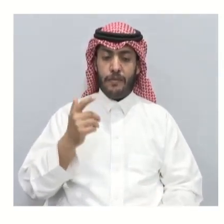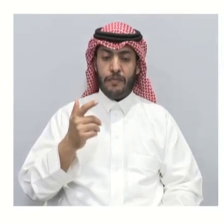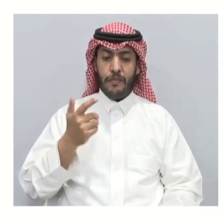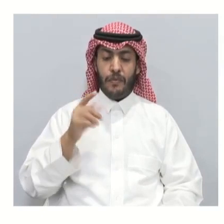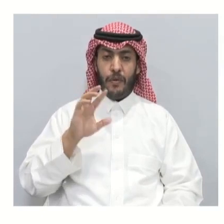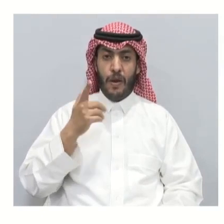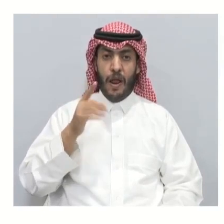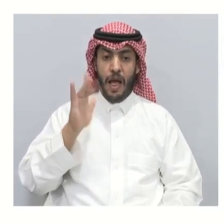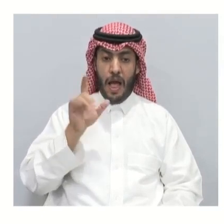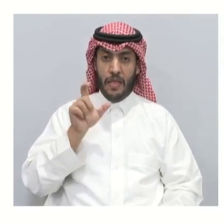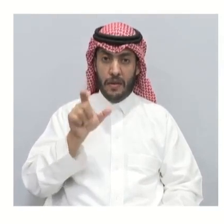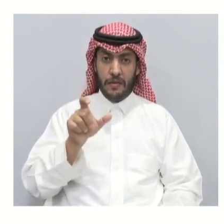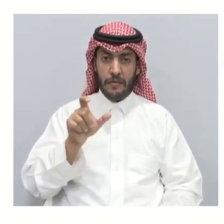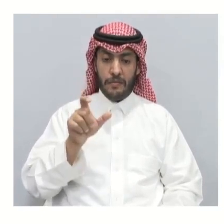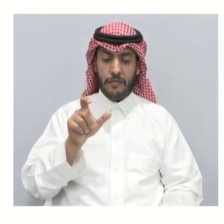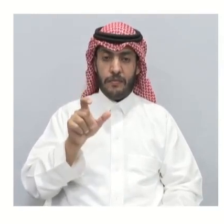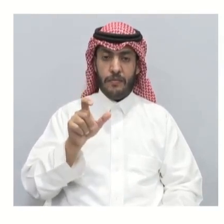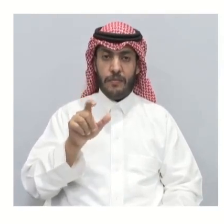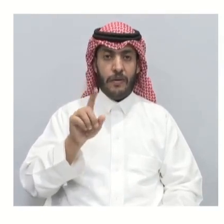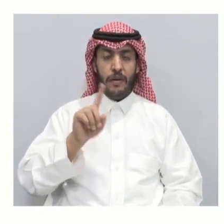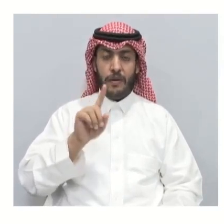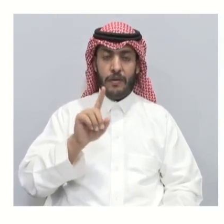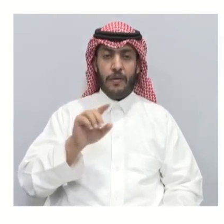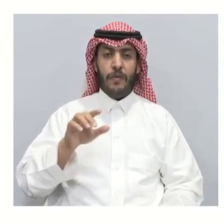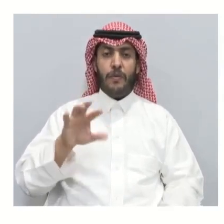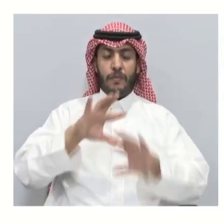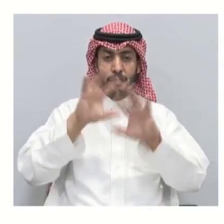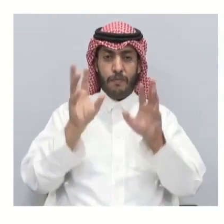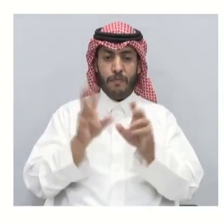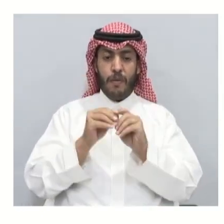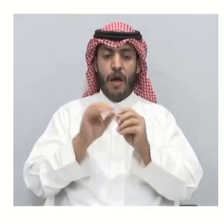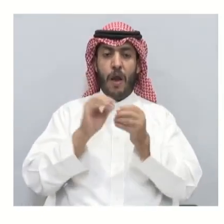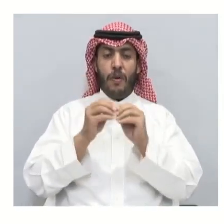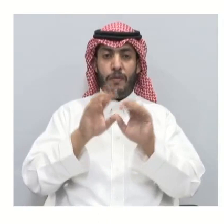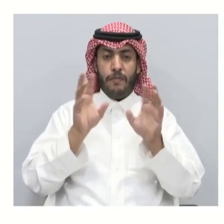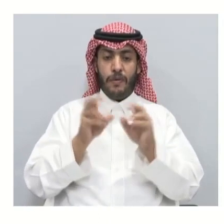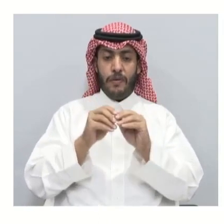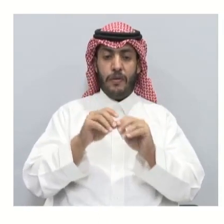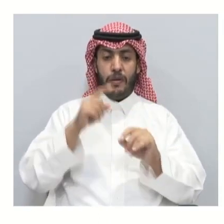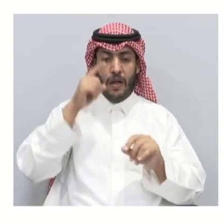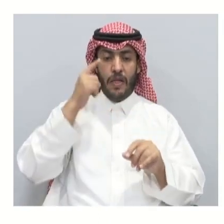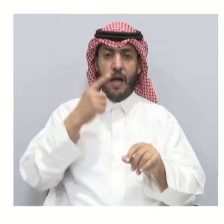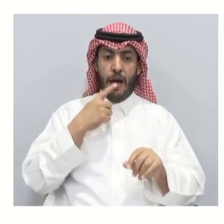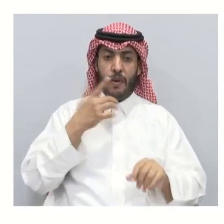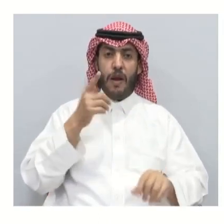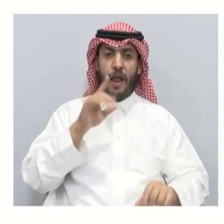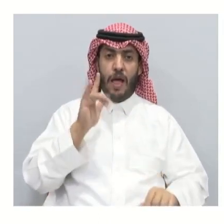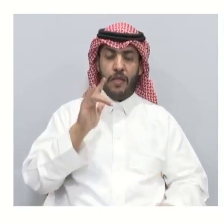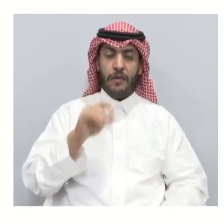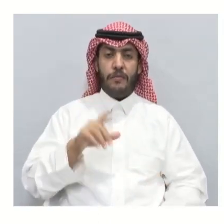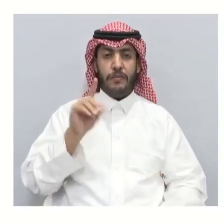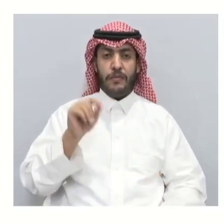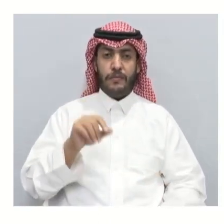هل اضع فيها العلب الخضراء لا اضع فيها عدد جميع العلب سواء الحمراء والخضراء